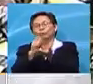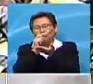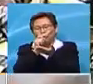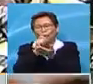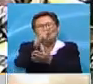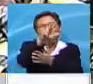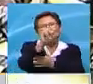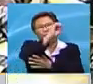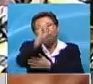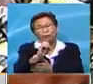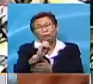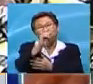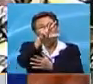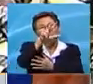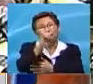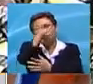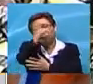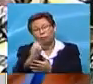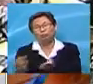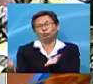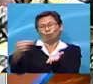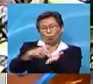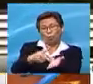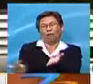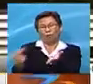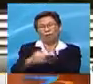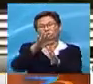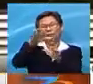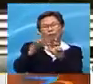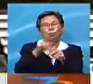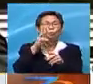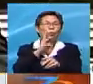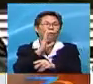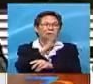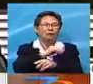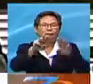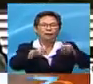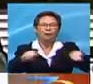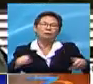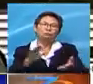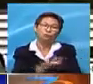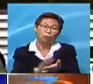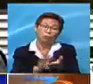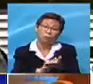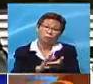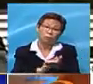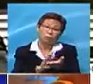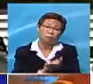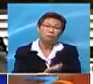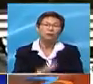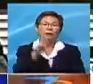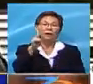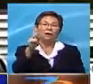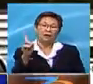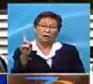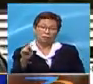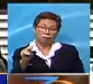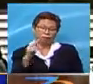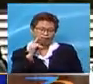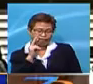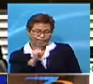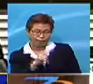tahun kes yang berulang, termasuk wanita dan juga pelajar sekolah. Dan sudah pasti KDN, kalau kita